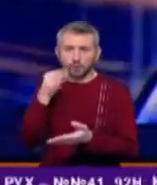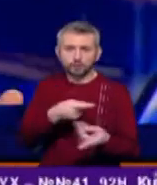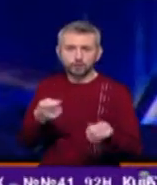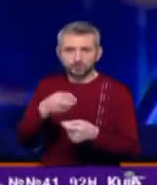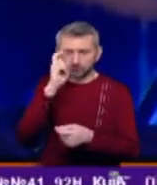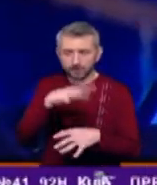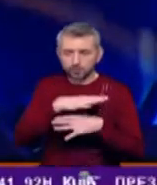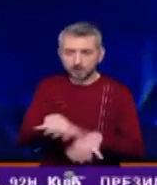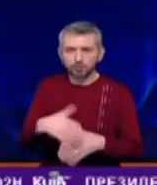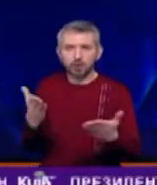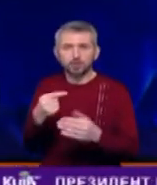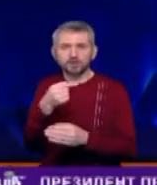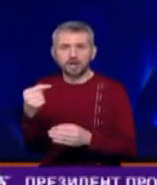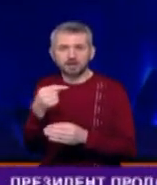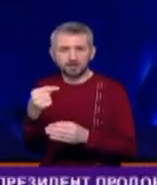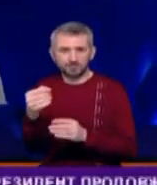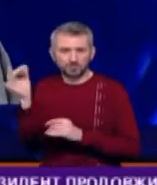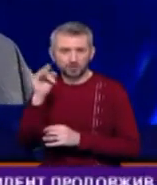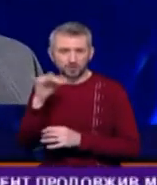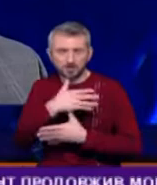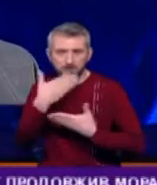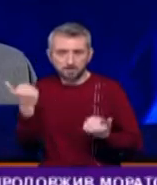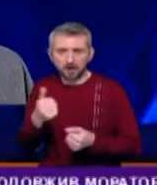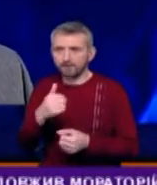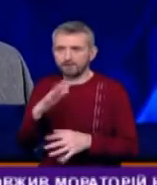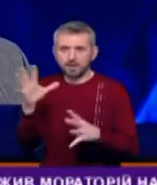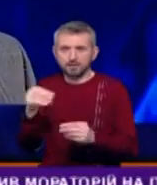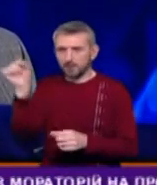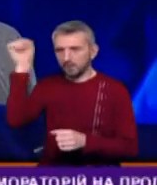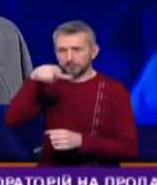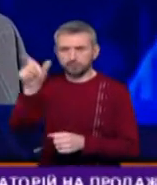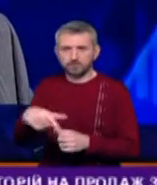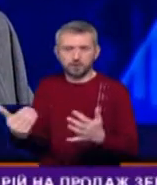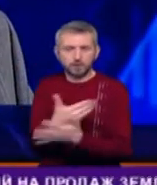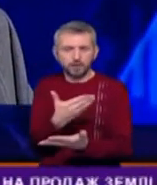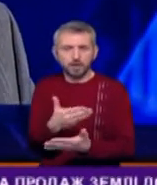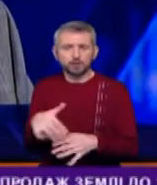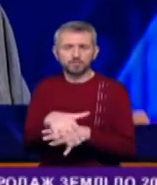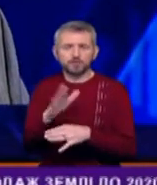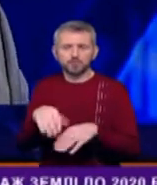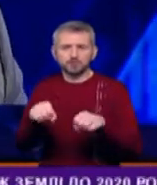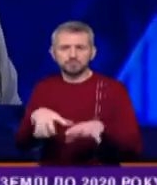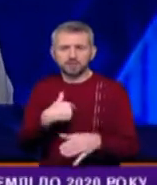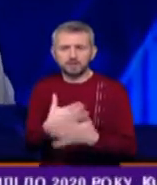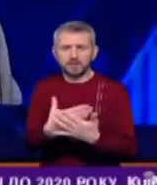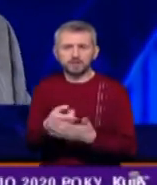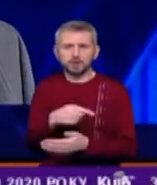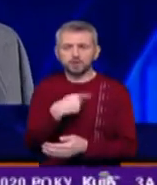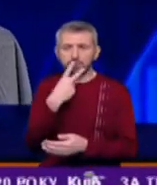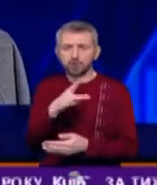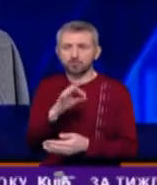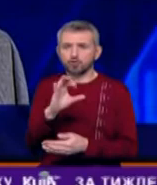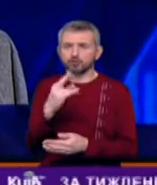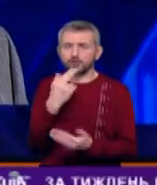ані якогось негативного шлейфу. І суспільство буде визначатися, і мені здається, зараз розподілилися те, що я бачу по